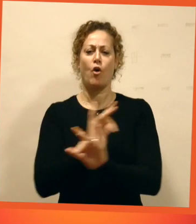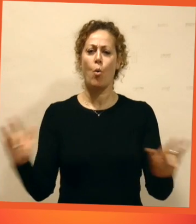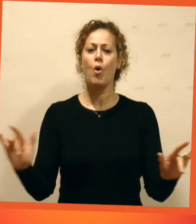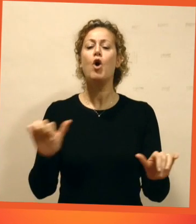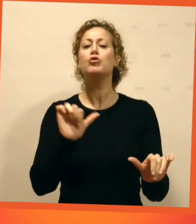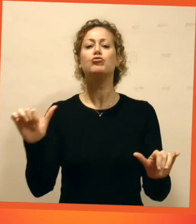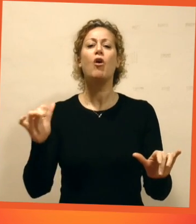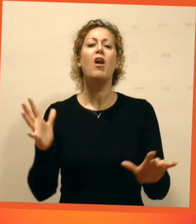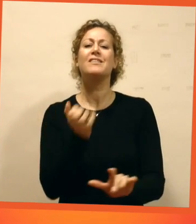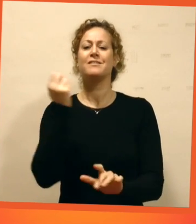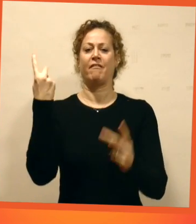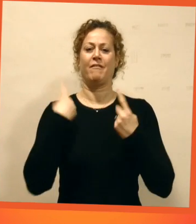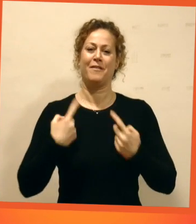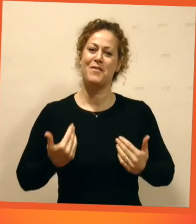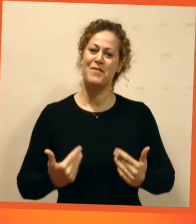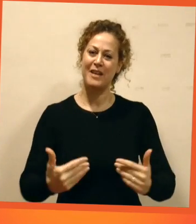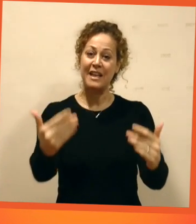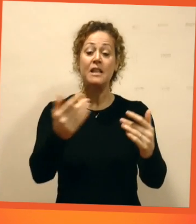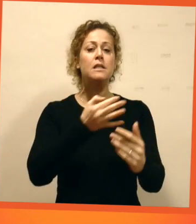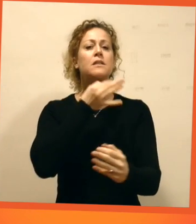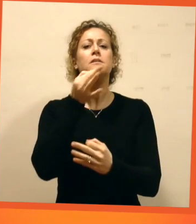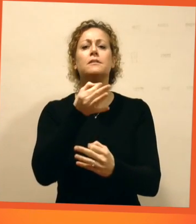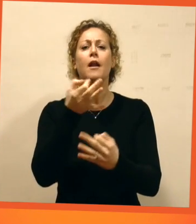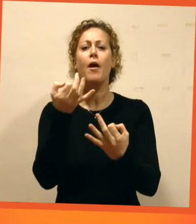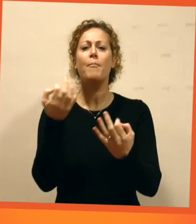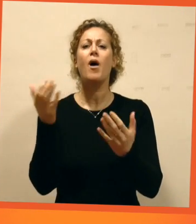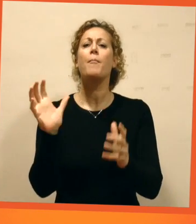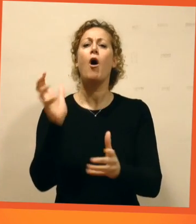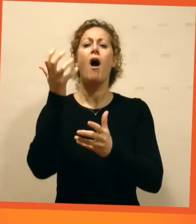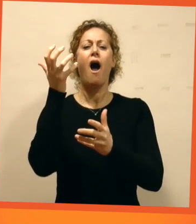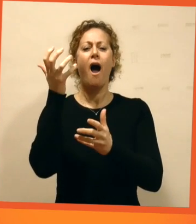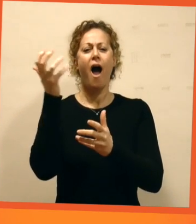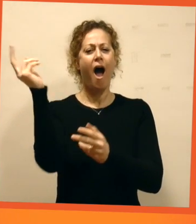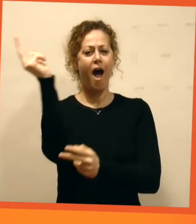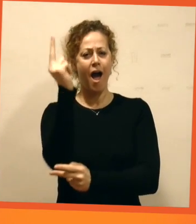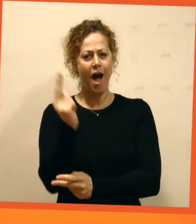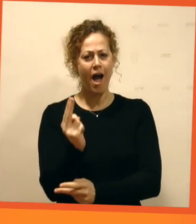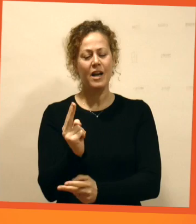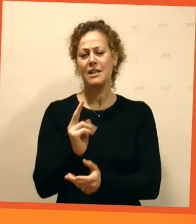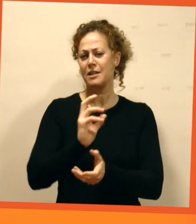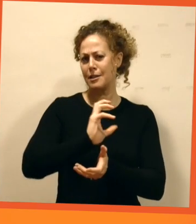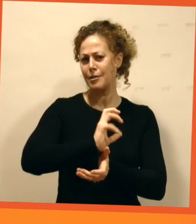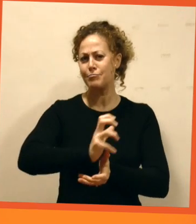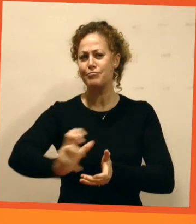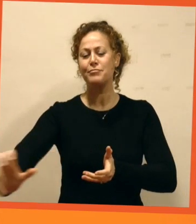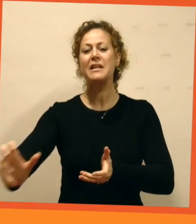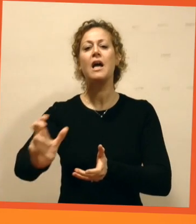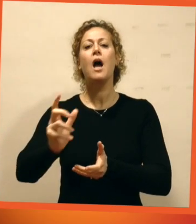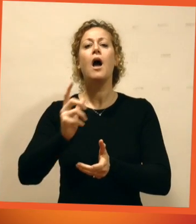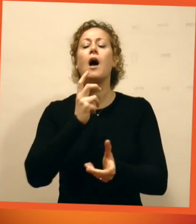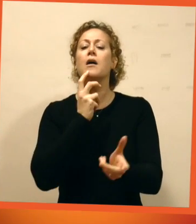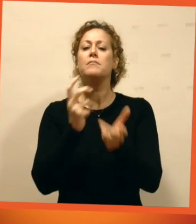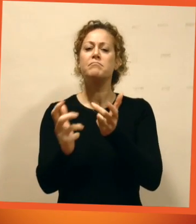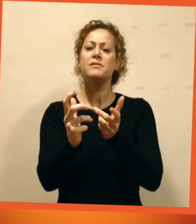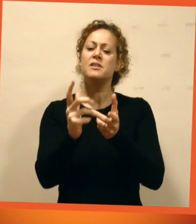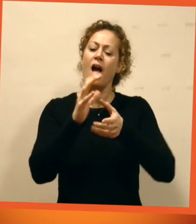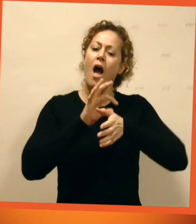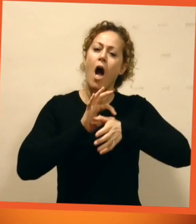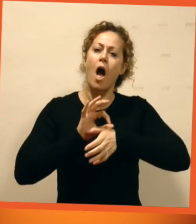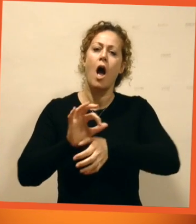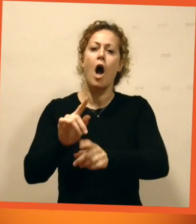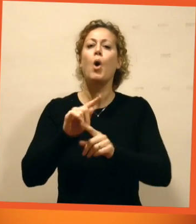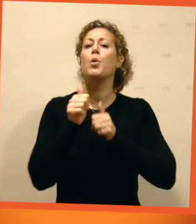è compagna eterna quasi dell'uomo, un po' si può dire espressione anche di estetica, di quello che può essere